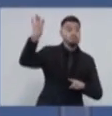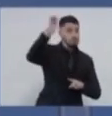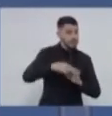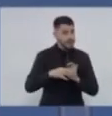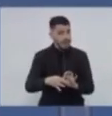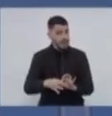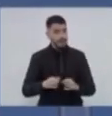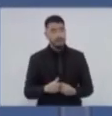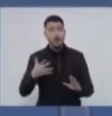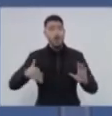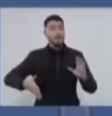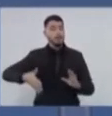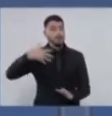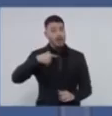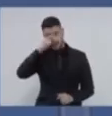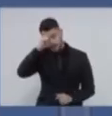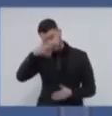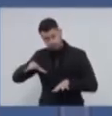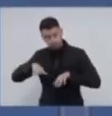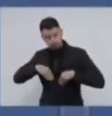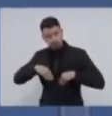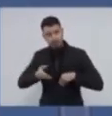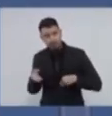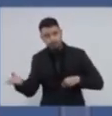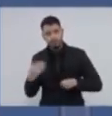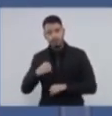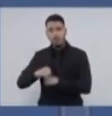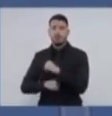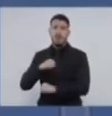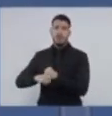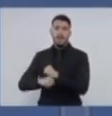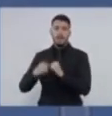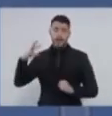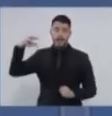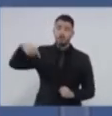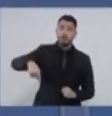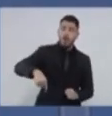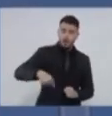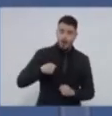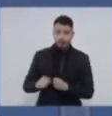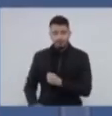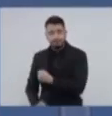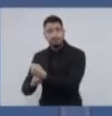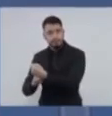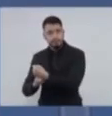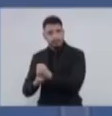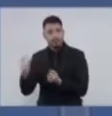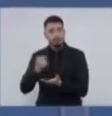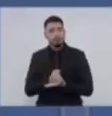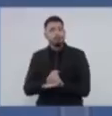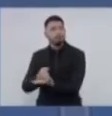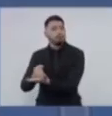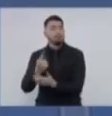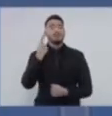με πρώτον τον πρωθυπουργό κυριάκο μητσοτάκη στηρίξαμε μέχρι τώρα έμπρακτα τους αγρότες με ενισχύσεις ύψους άνω των